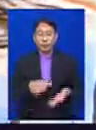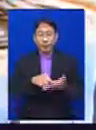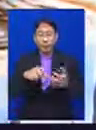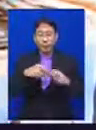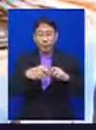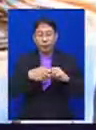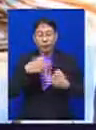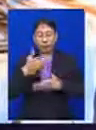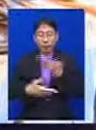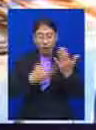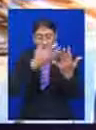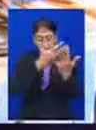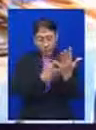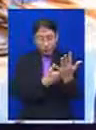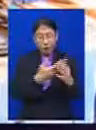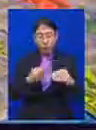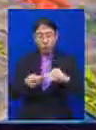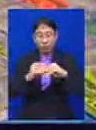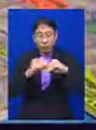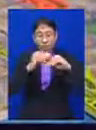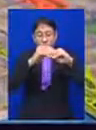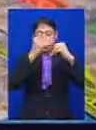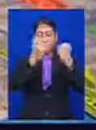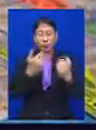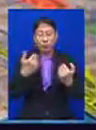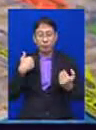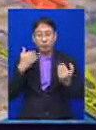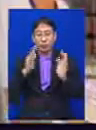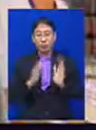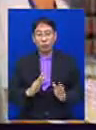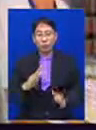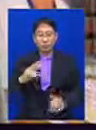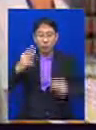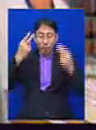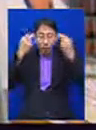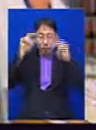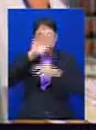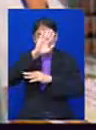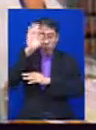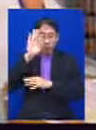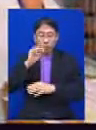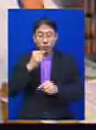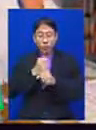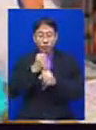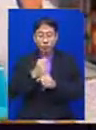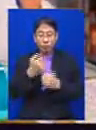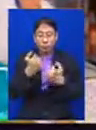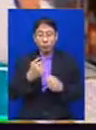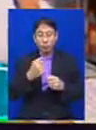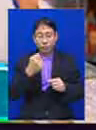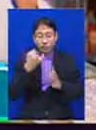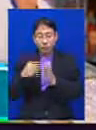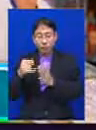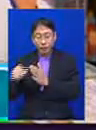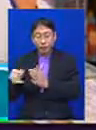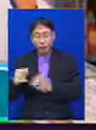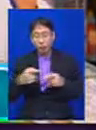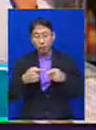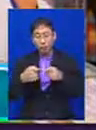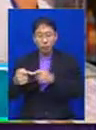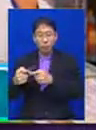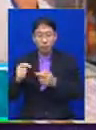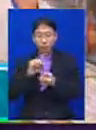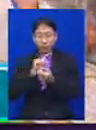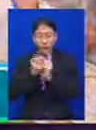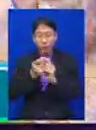การขายสลากกินแบ่งรัฐบาลเกินราคาในยุครัฐบาลพลเอกประยุทธ์จันทร์โอชาถูกดำเนินการมาอย่างต่อเนื่องเริ่มตั้งแต่การปรับเปลี่ยนค